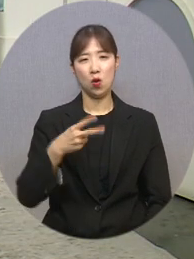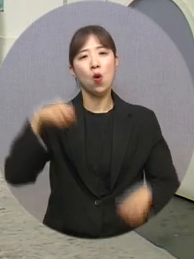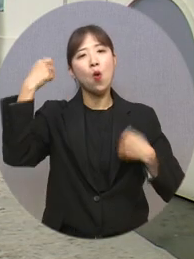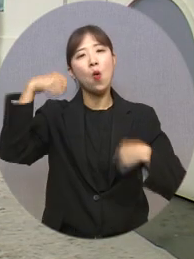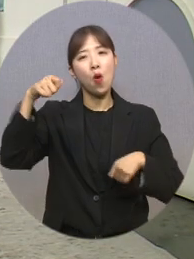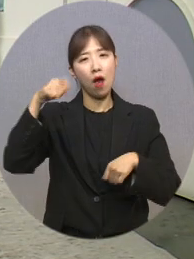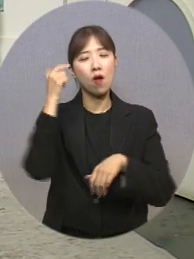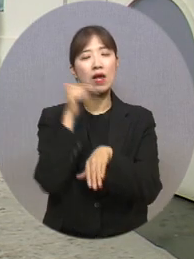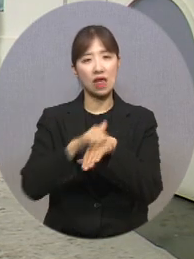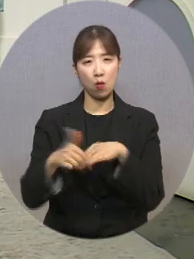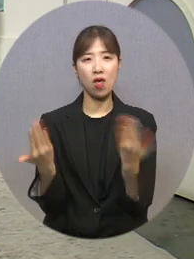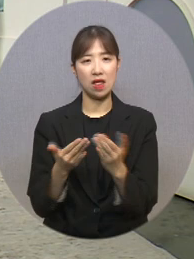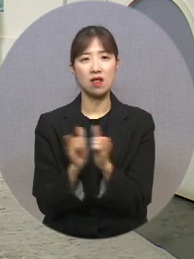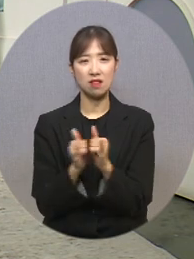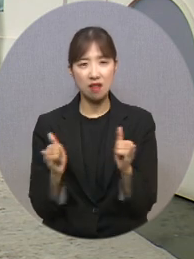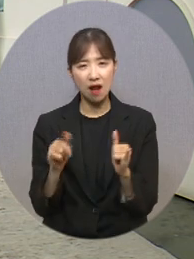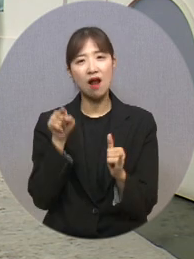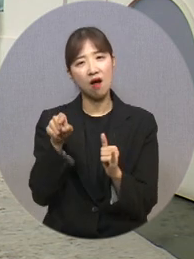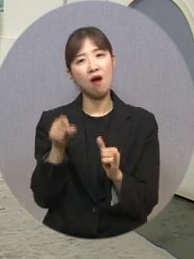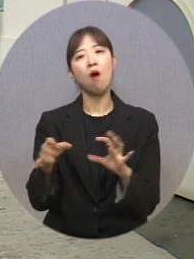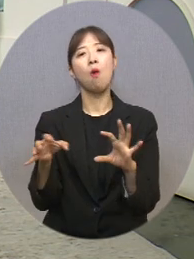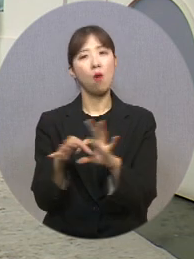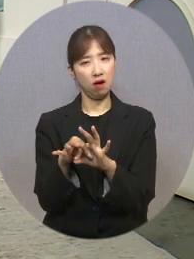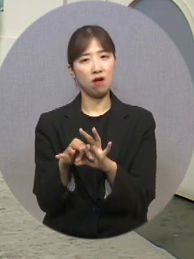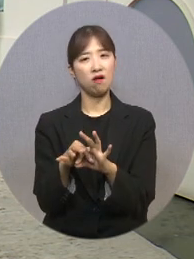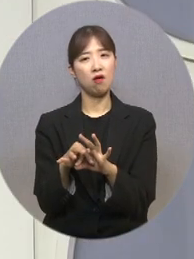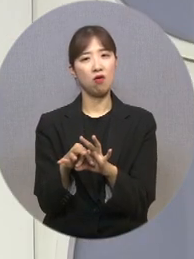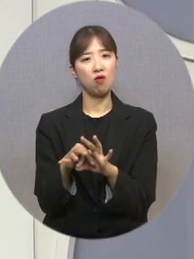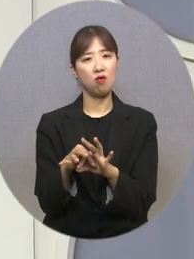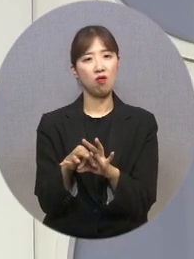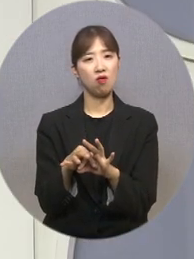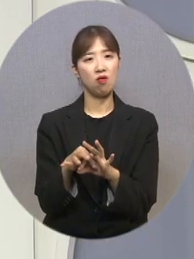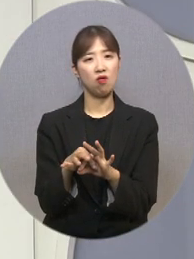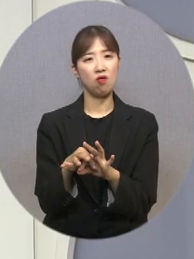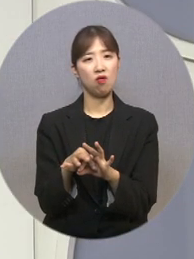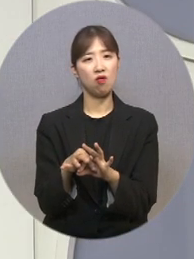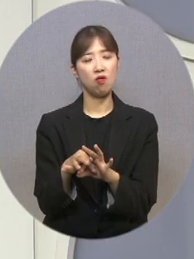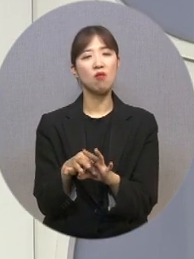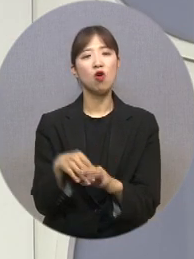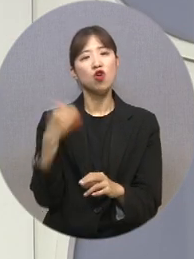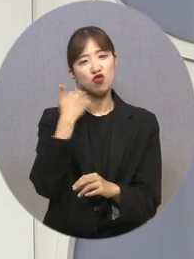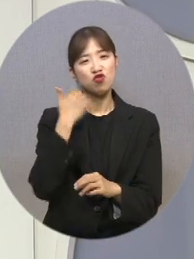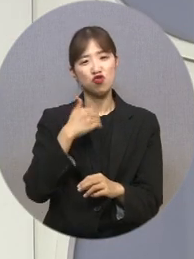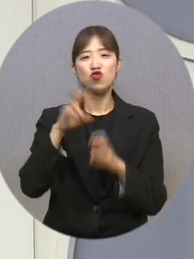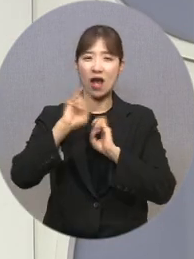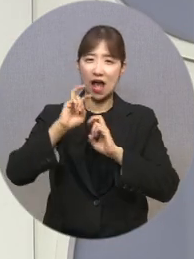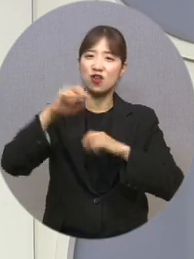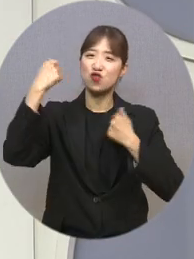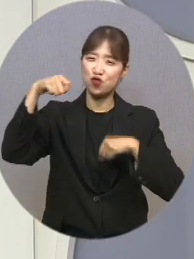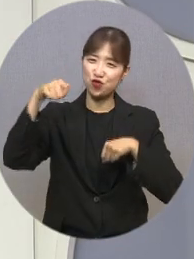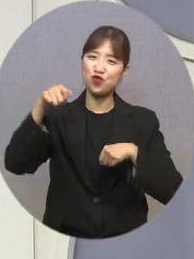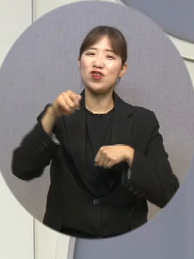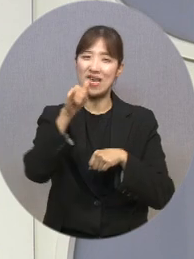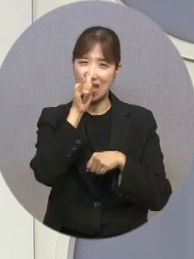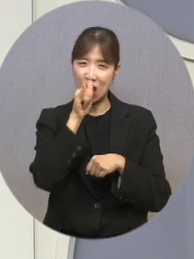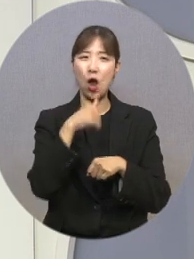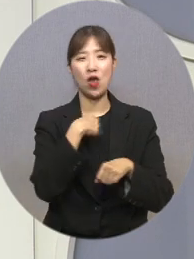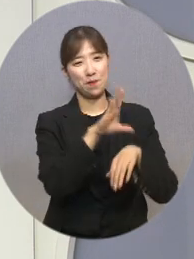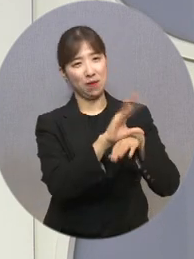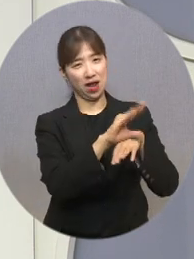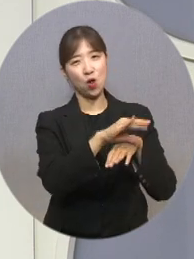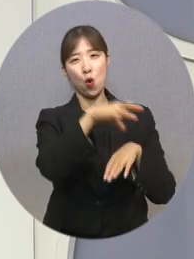공연 기획 이쪽으로 하던 사람들은 또 그쪽 또 기획 관련해가지고 무슨 아무개 가수 쇼를 유치하게 됐는데 그 뭐